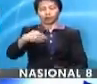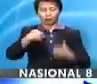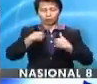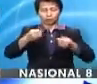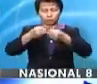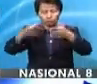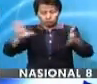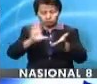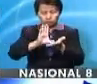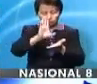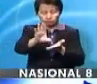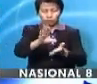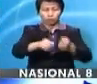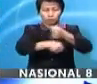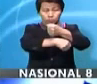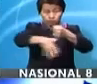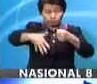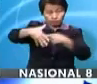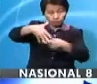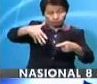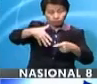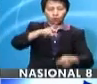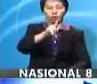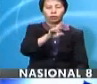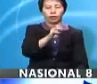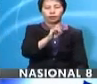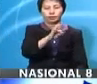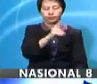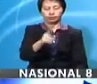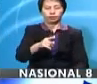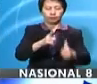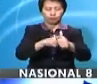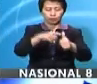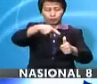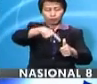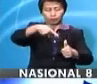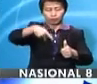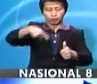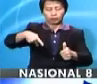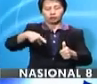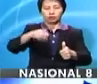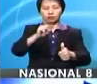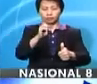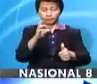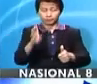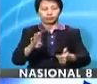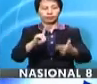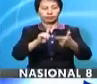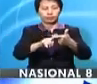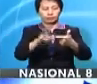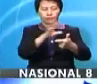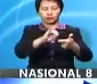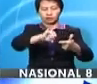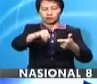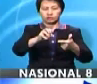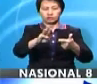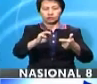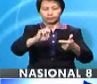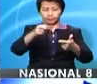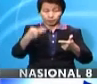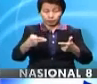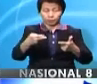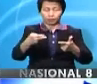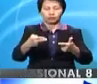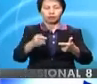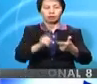pendedahan pelaburan terhadap anak-anak syarikat 1MDB iaitu Panglima Power Sdn Berhad, PPSB dan Jimah Energy Ventures